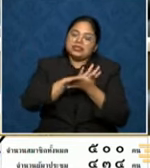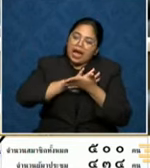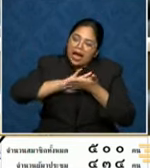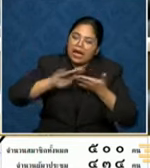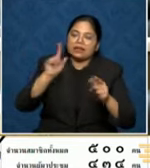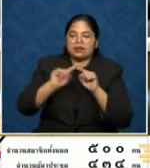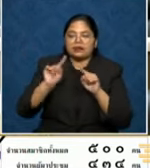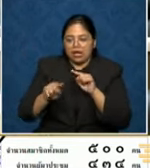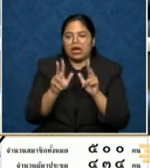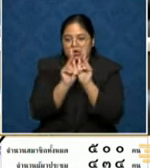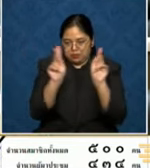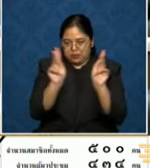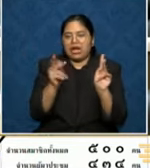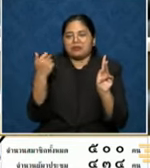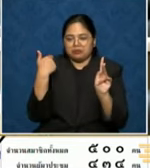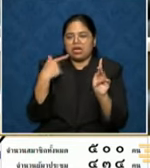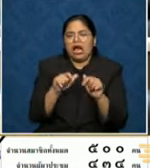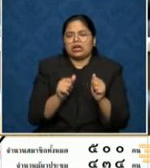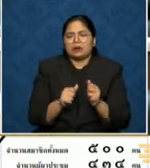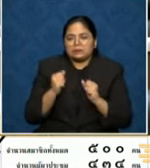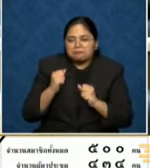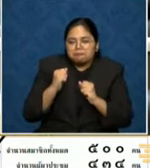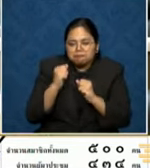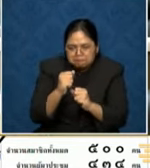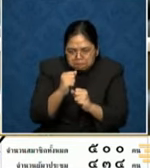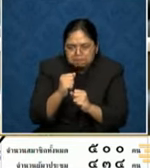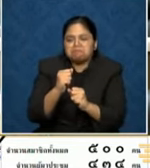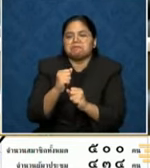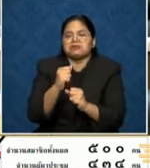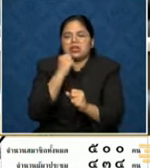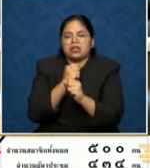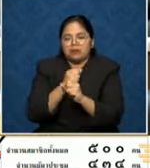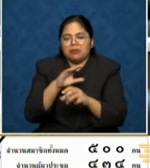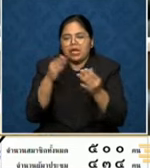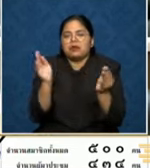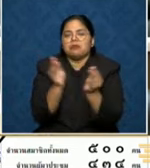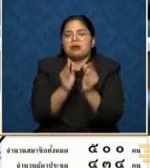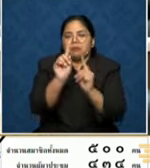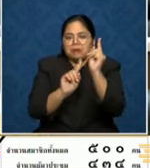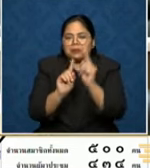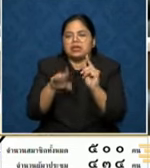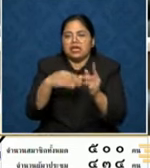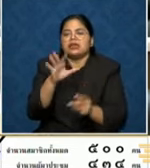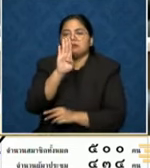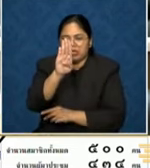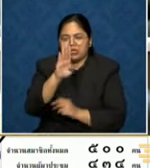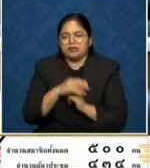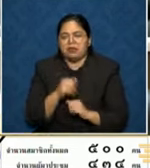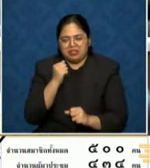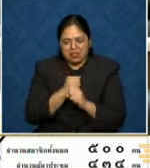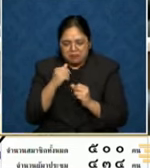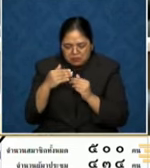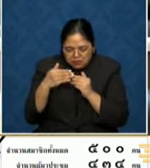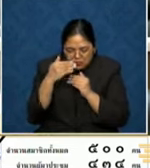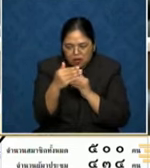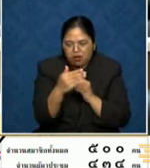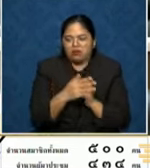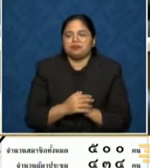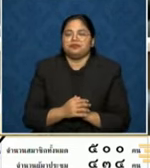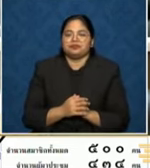ถือว่าเรื่องนี้รัฐบาลเดินหน้าแก้ไขปัญหาครับเรื่องนี้ผมประเมินให้ B ไปครับท่านประธานครับก็เดินหน้าต่อยก